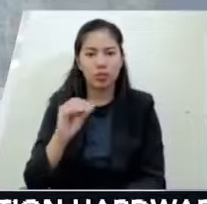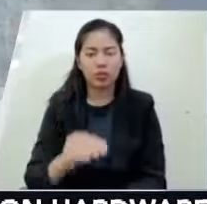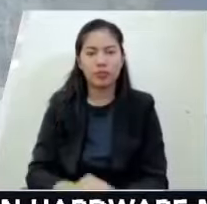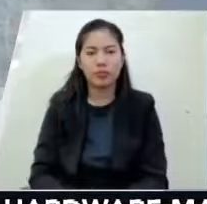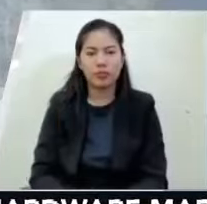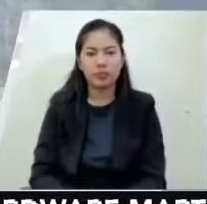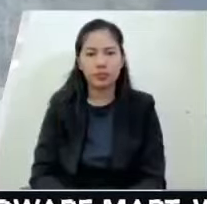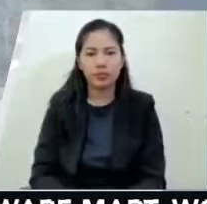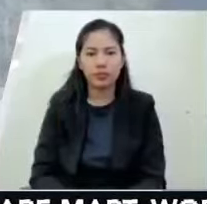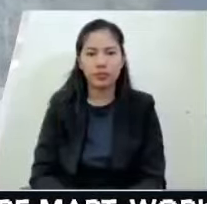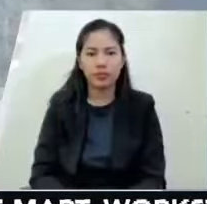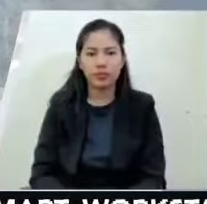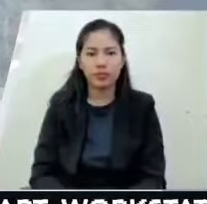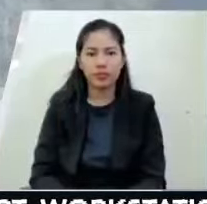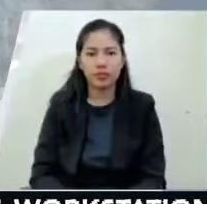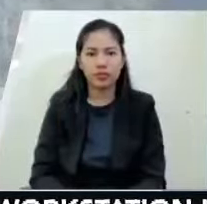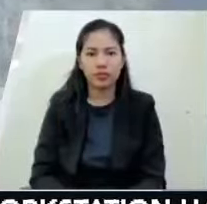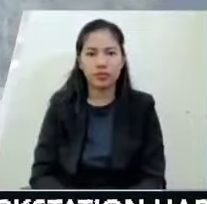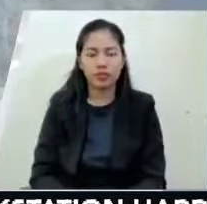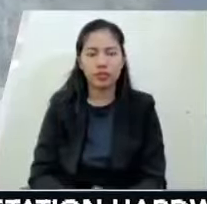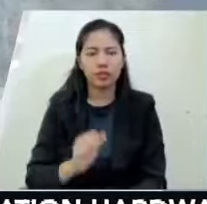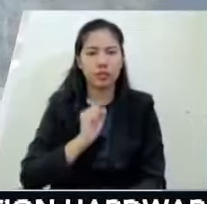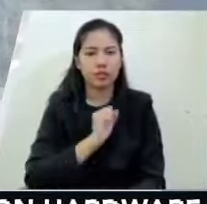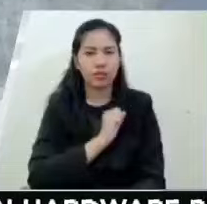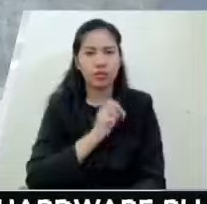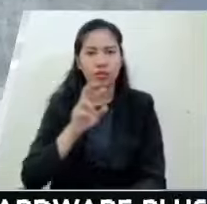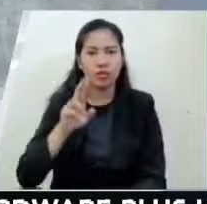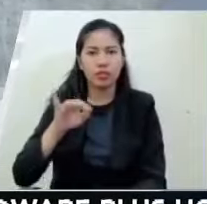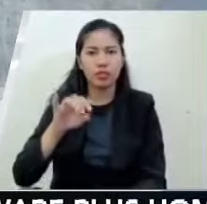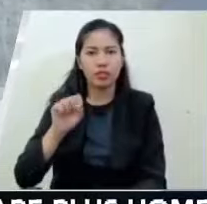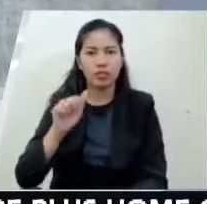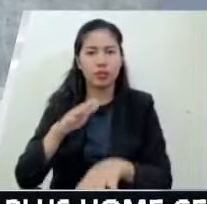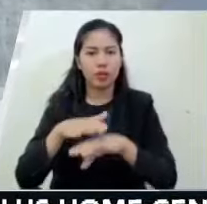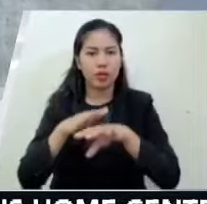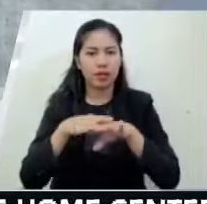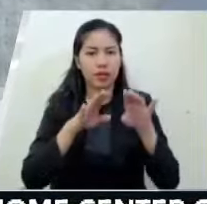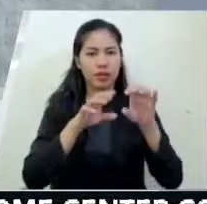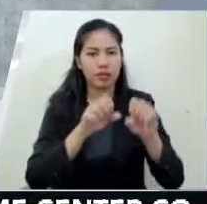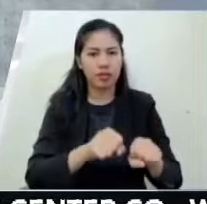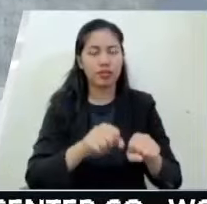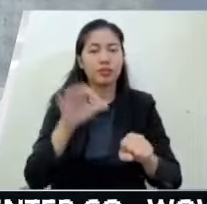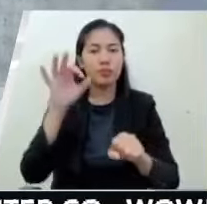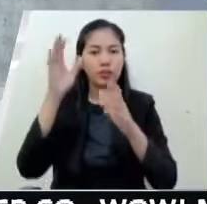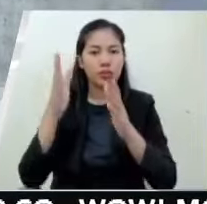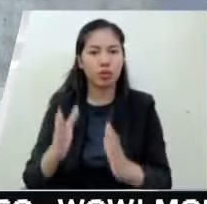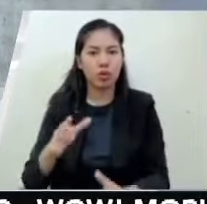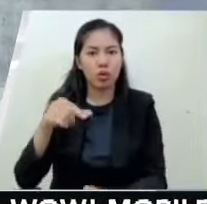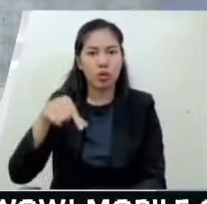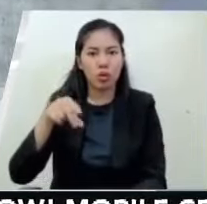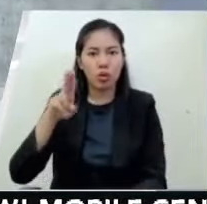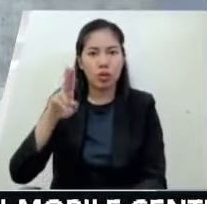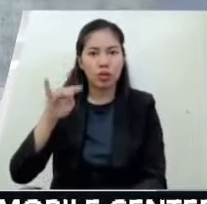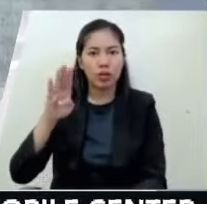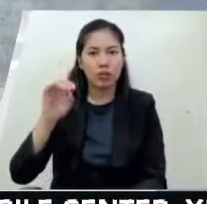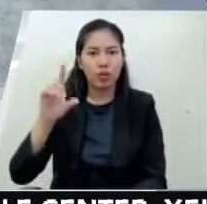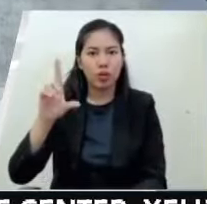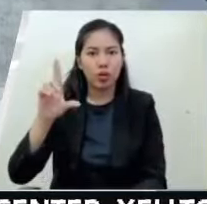nagbabala si senadora Risa ontiveros na ipaaresto Si pastor apolo Kiboy kung hindi pa rin siya sisipot sa